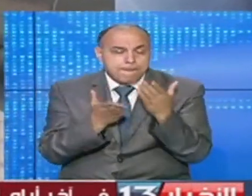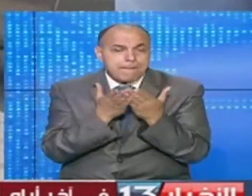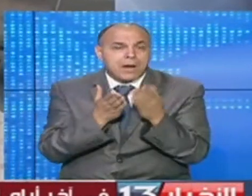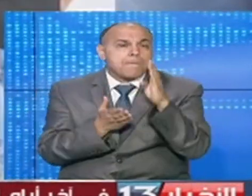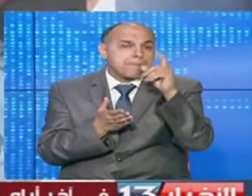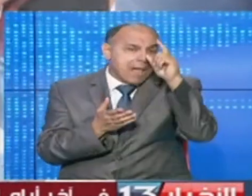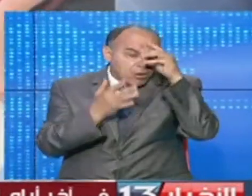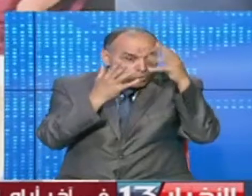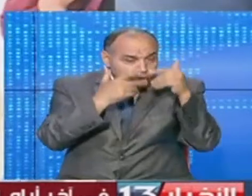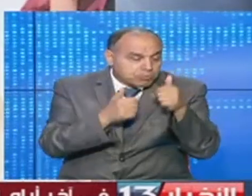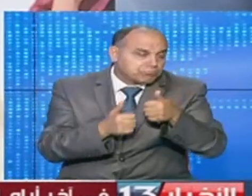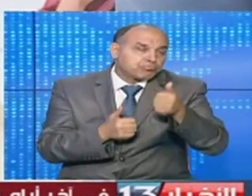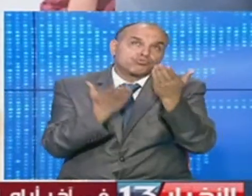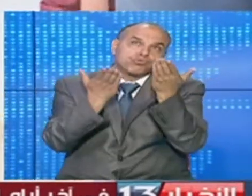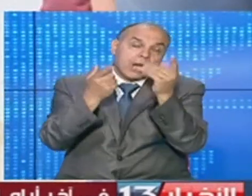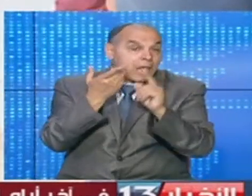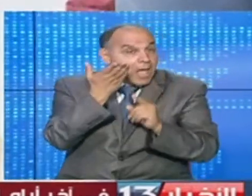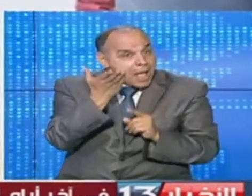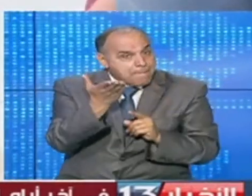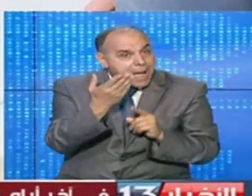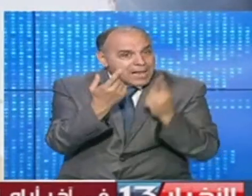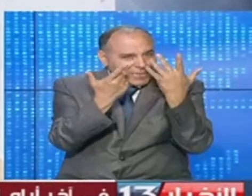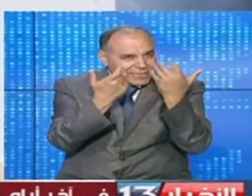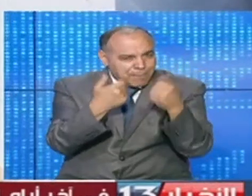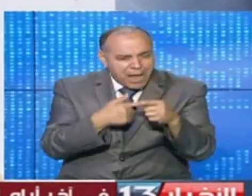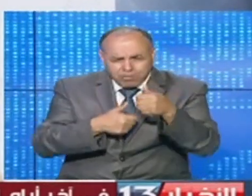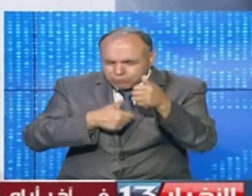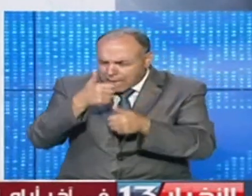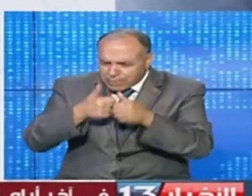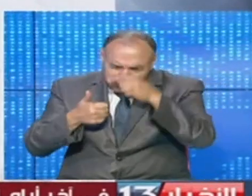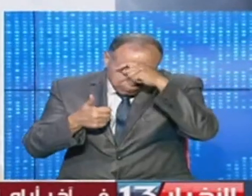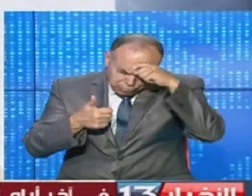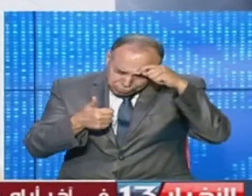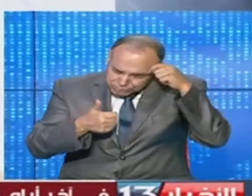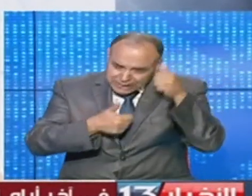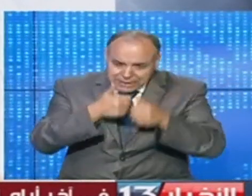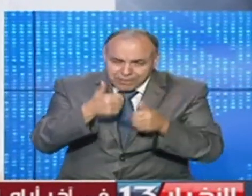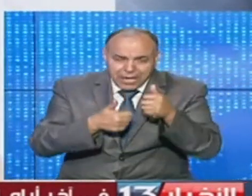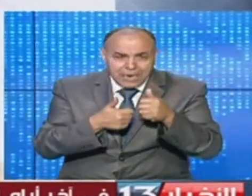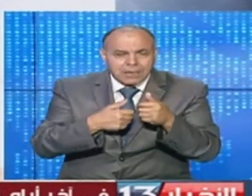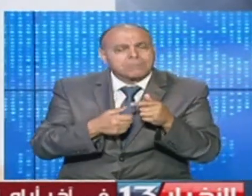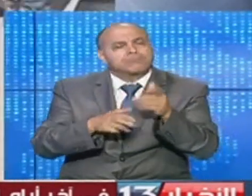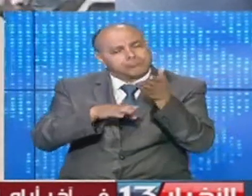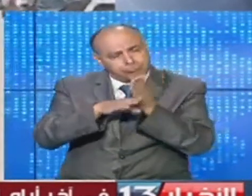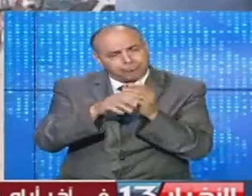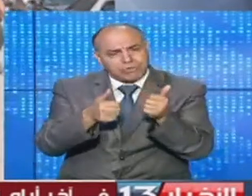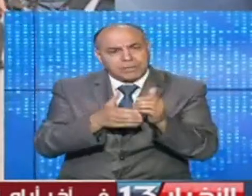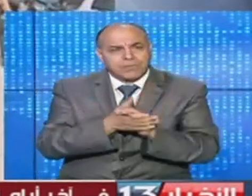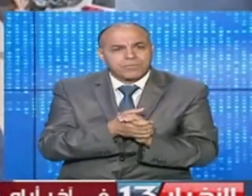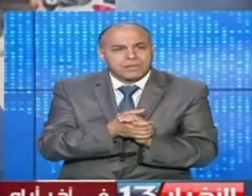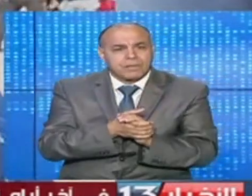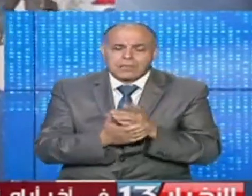بنتائج جيده بعد اسبوع من الامتحانات التي اعتبروها في المتناول